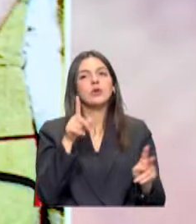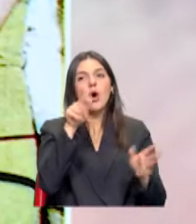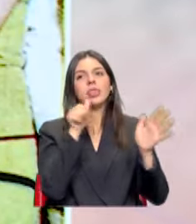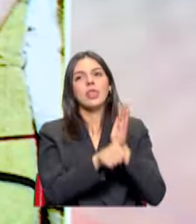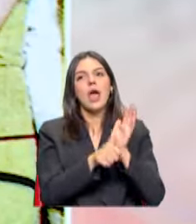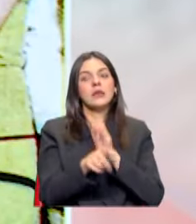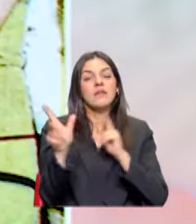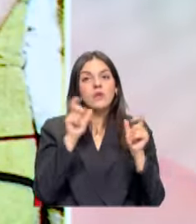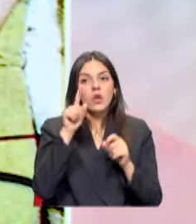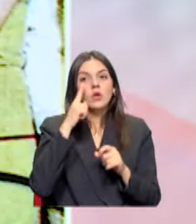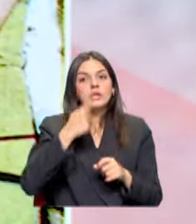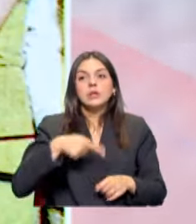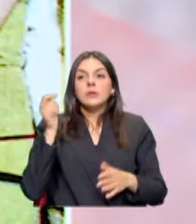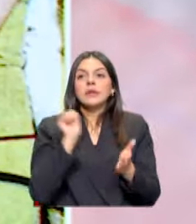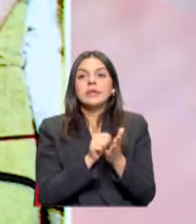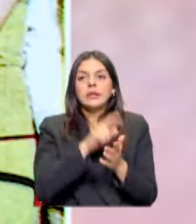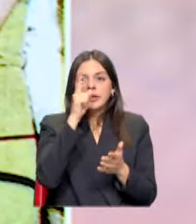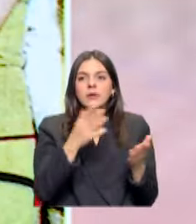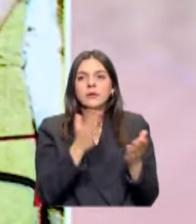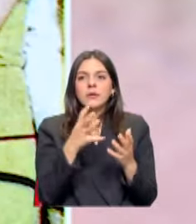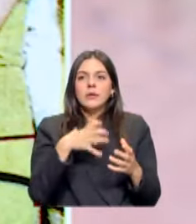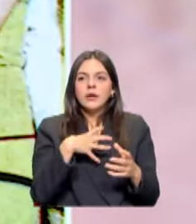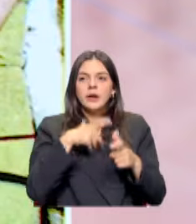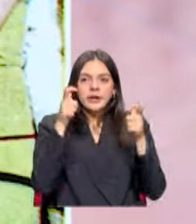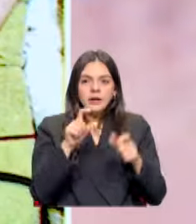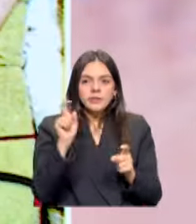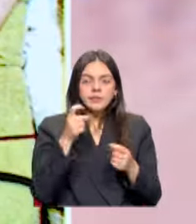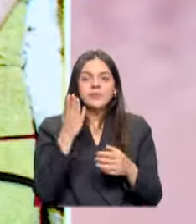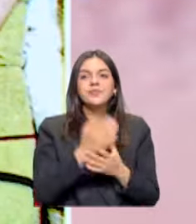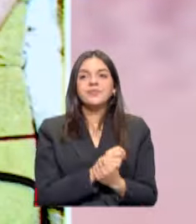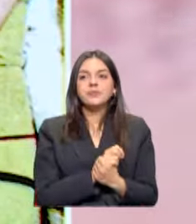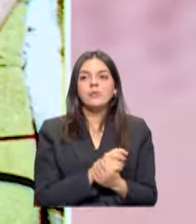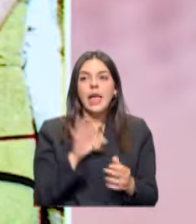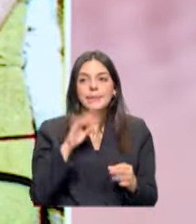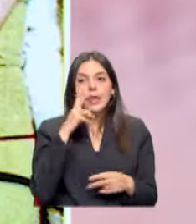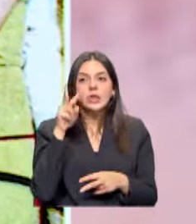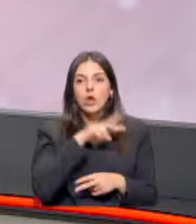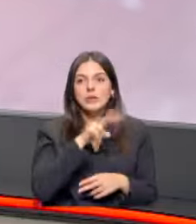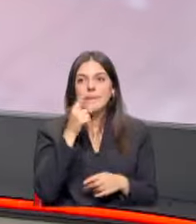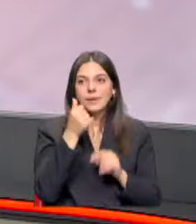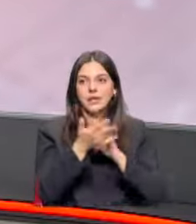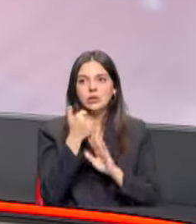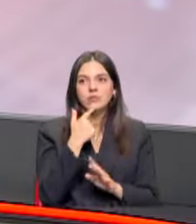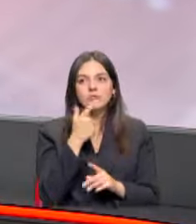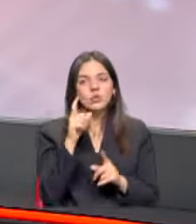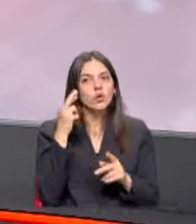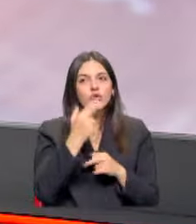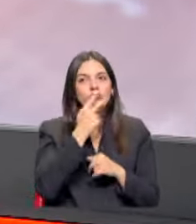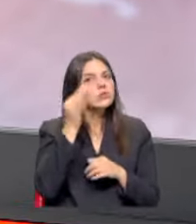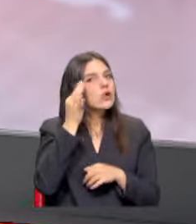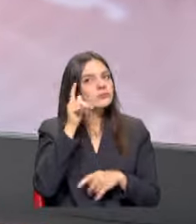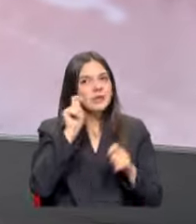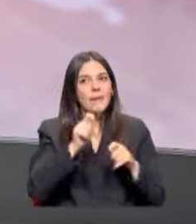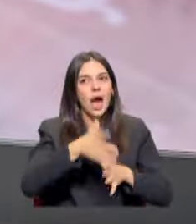fotoğraf bugün Cumhuriyet Gazetesi'nin ilk sayfasında kendine genişçe yer buldu. Hemen gösterelim. Az evvel duyduğunuz konuşmayı